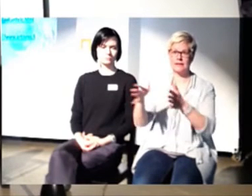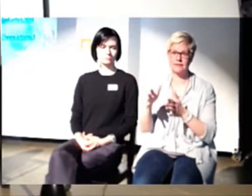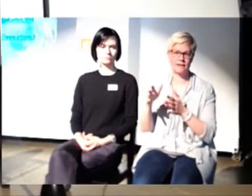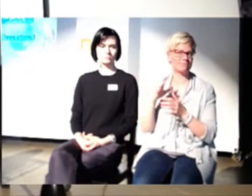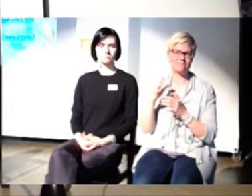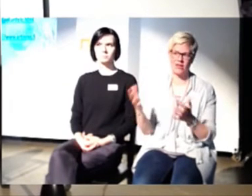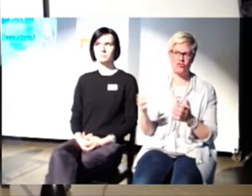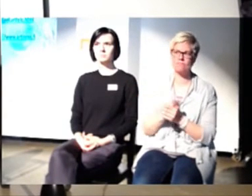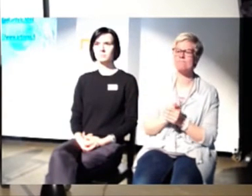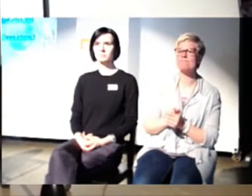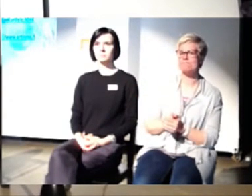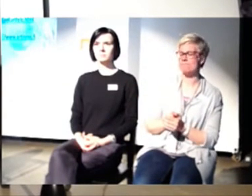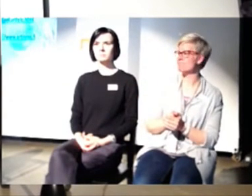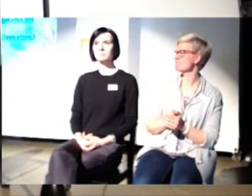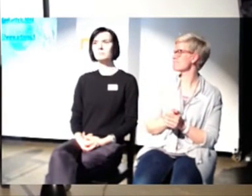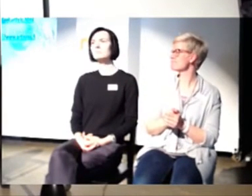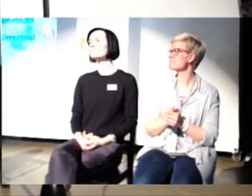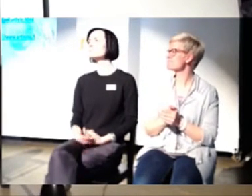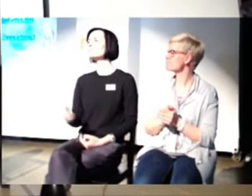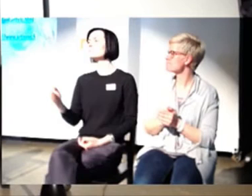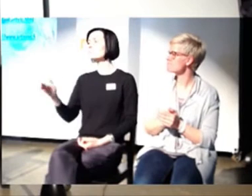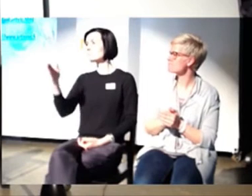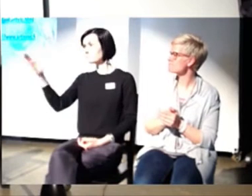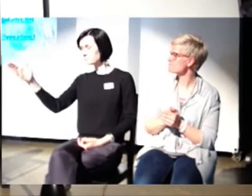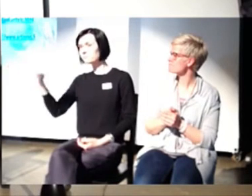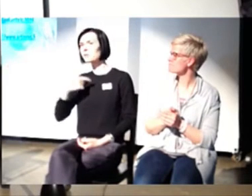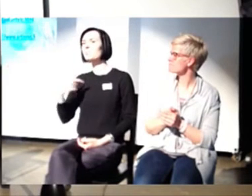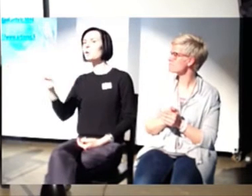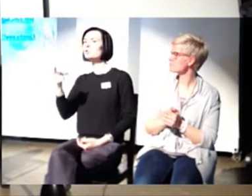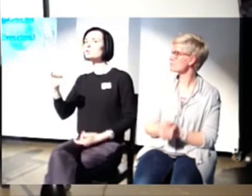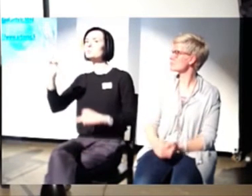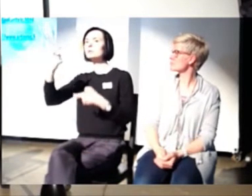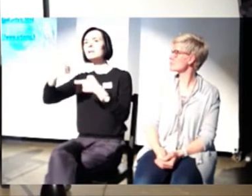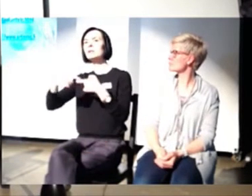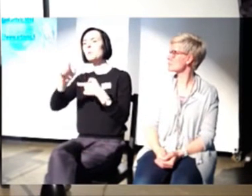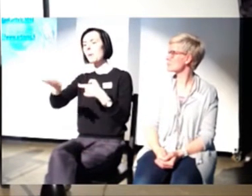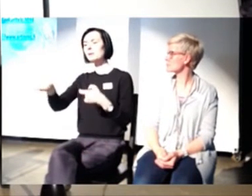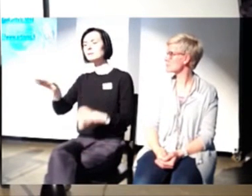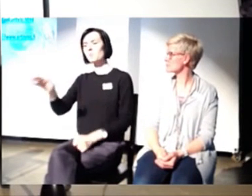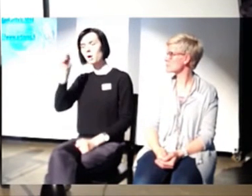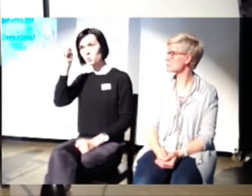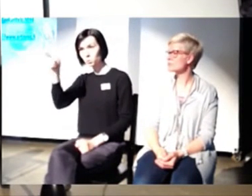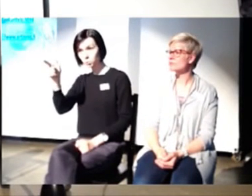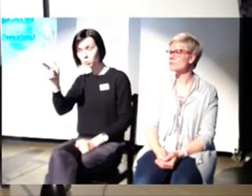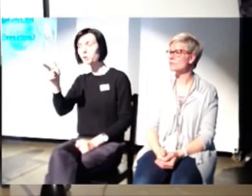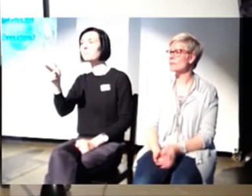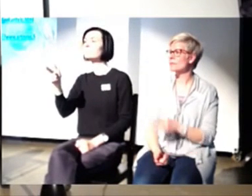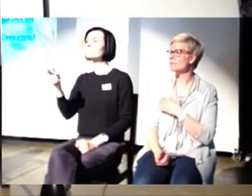Hei, joo, mulla olisi kysymys koskien lastenkulttuuria. Eli kun lastenkulttuurin parissa toimivia, niin tiedätkö